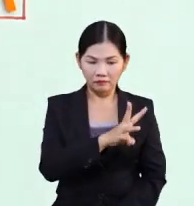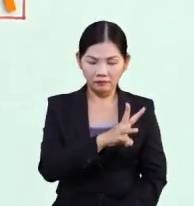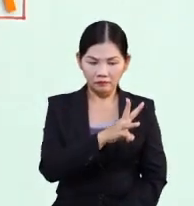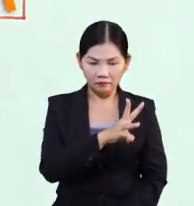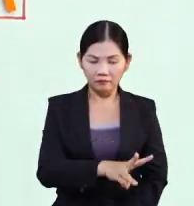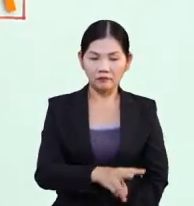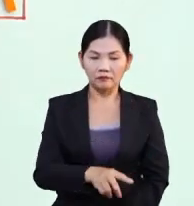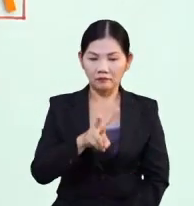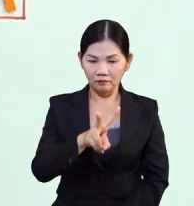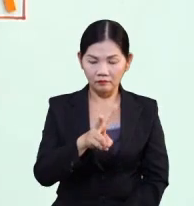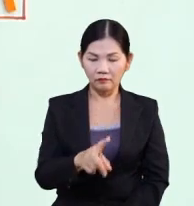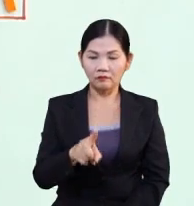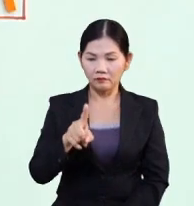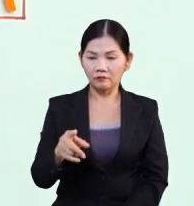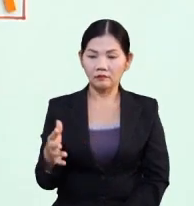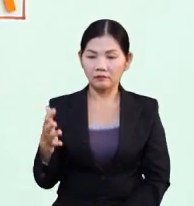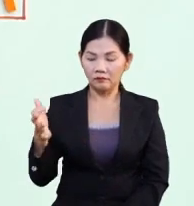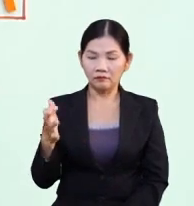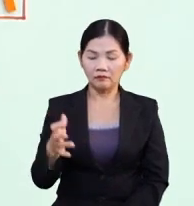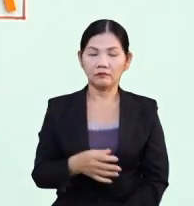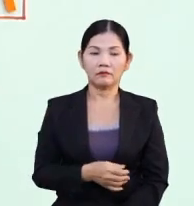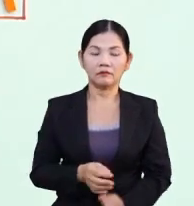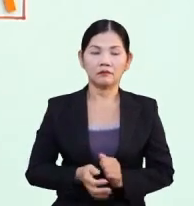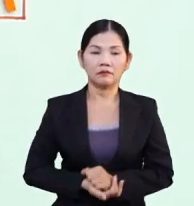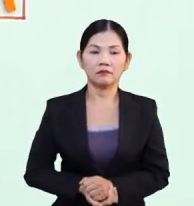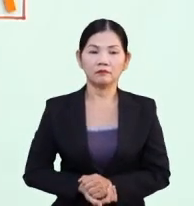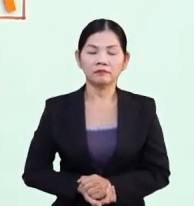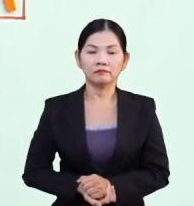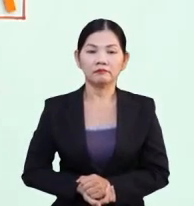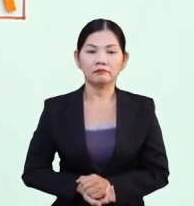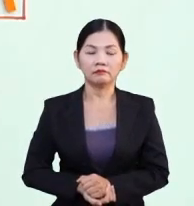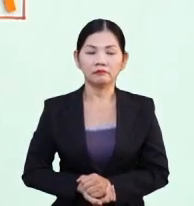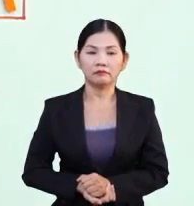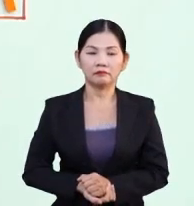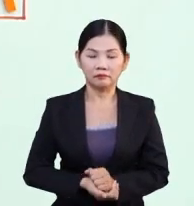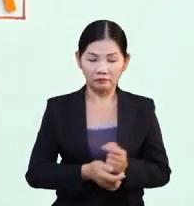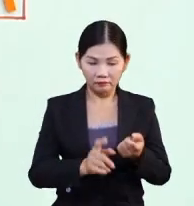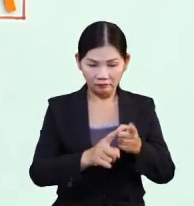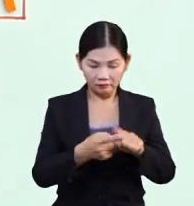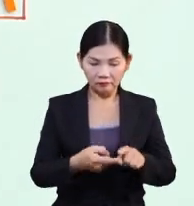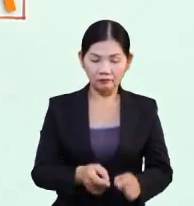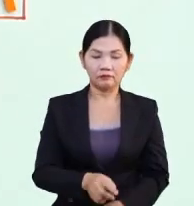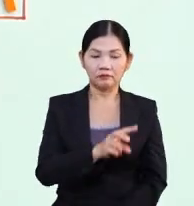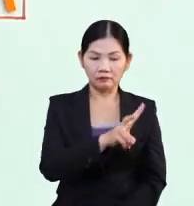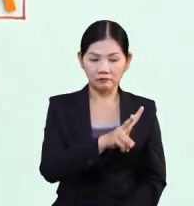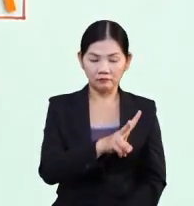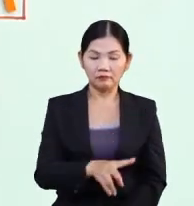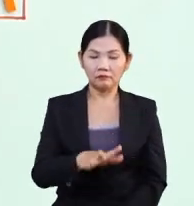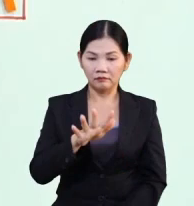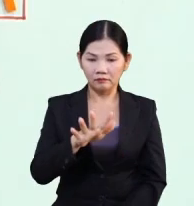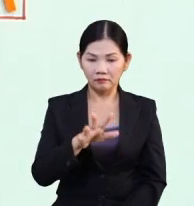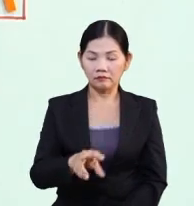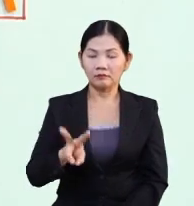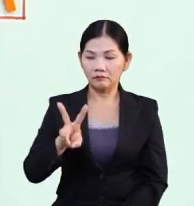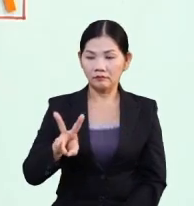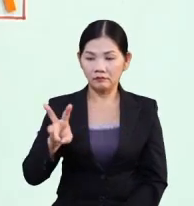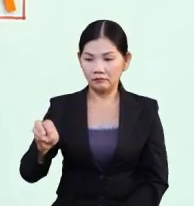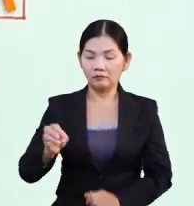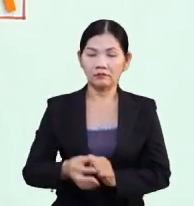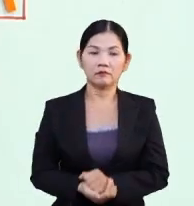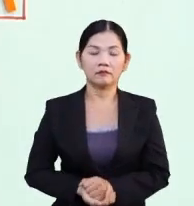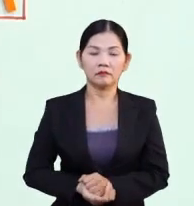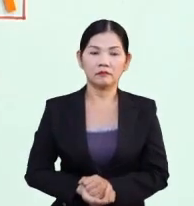3215 18 ចា 3218 ចាលបាស់លេខអ្នកគ្រូមួយទៀតគឺ 2530